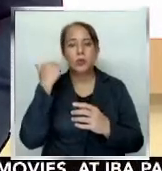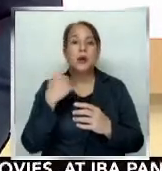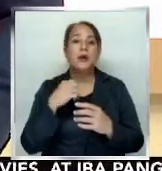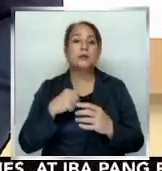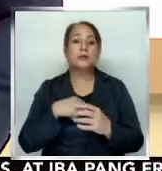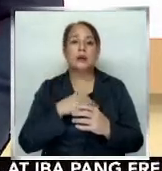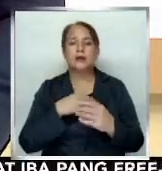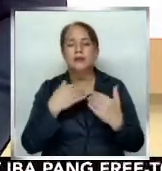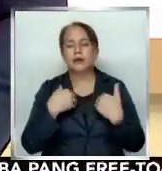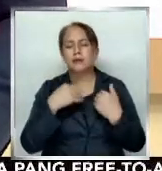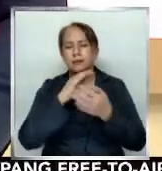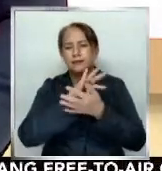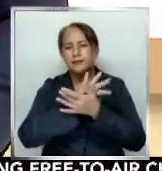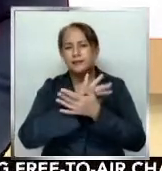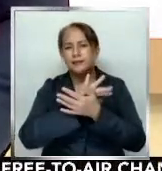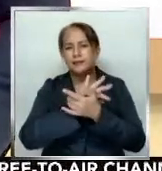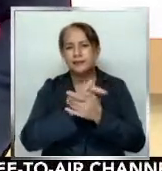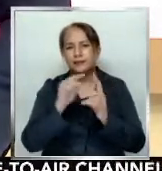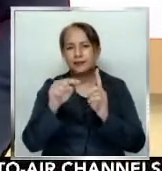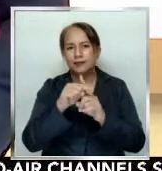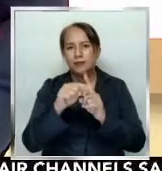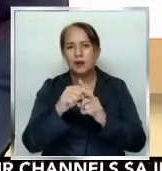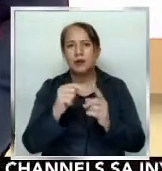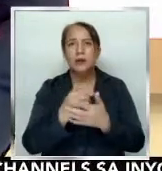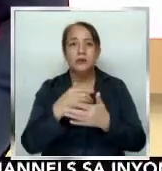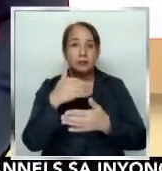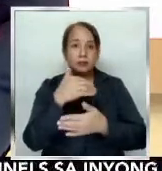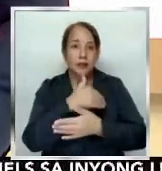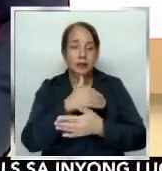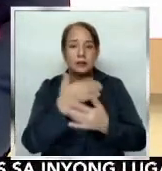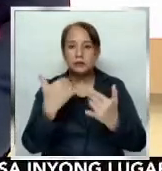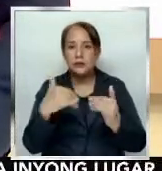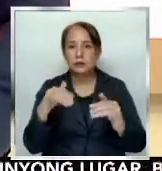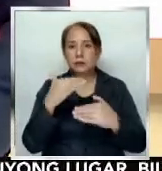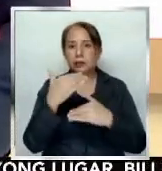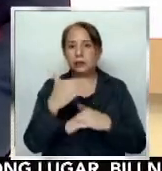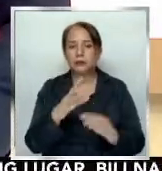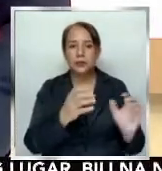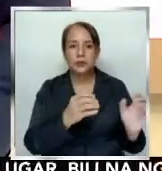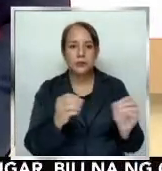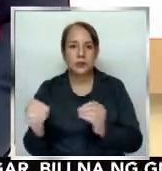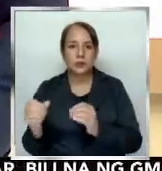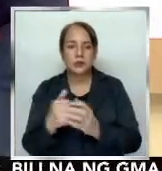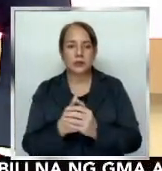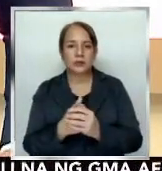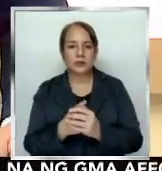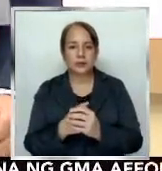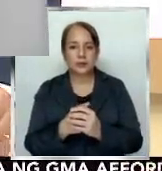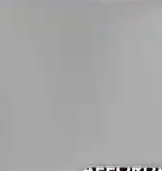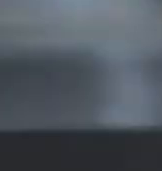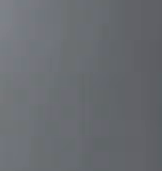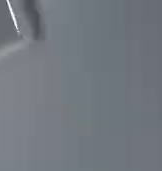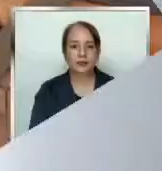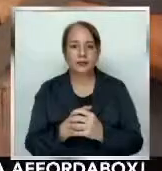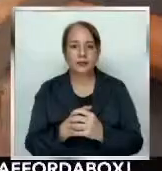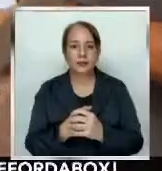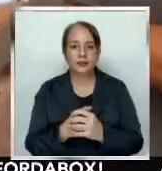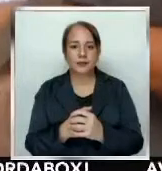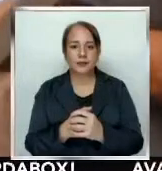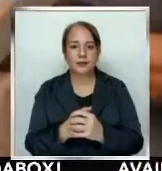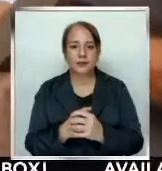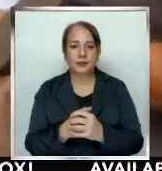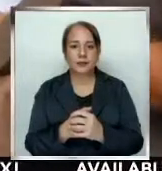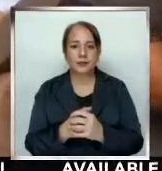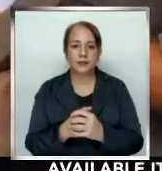nagpo-positibo sa COVID-19. Ang ilang bangko, naglimitan na rin ang operasyon. Nakatutok si Bernadette Reyes.